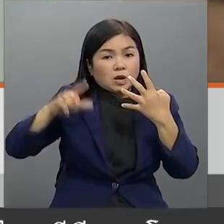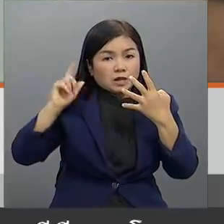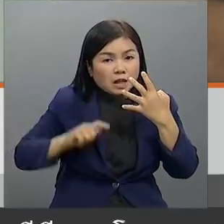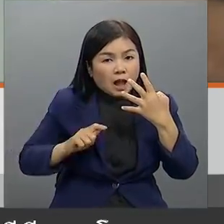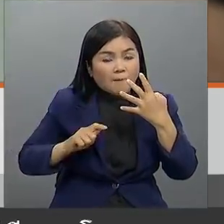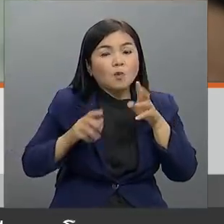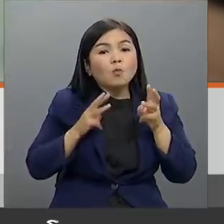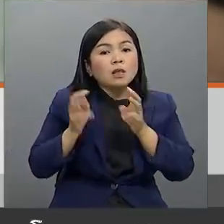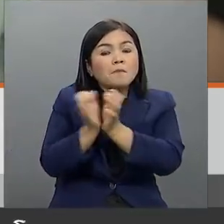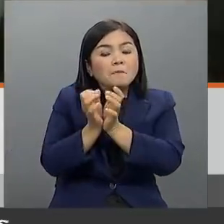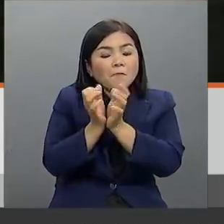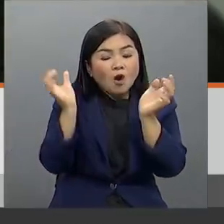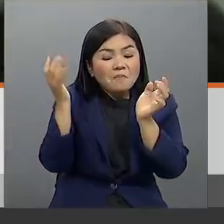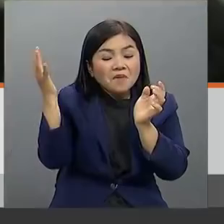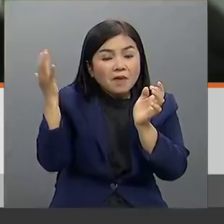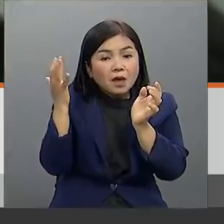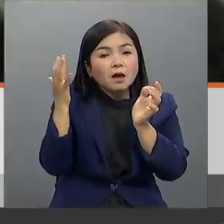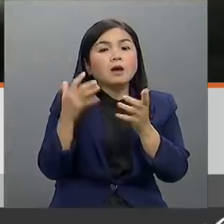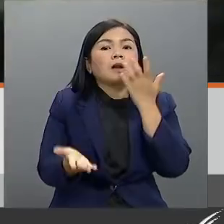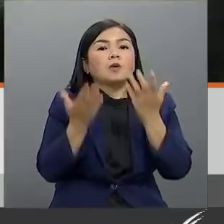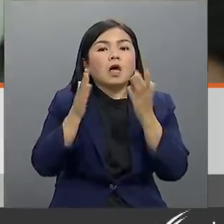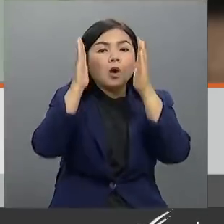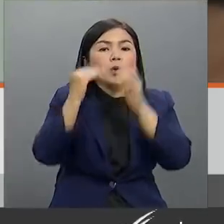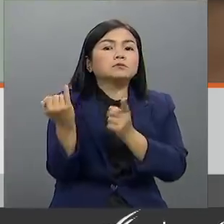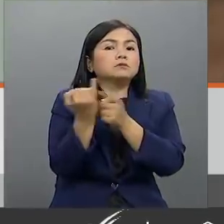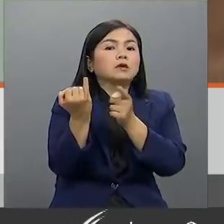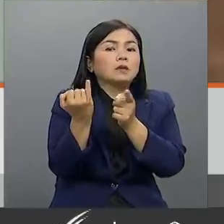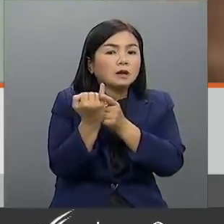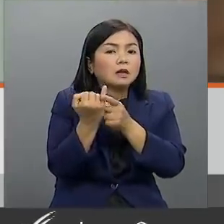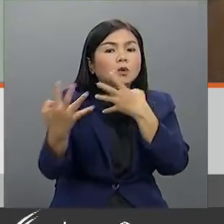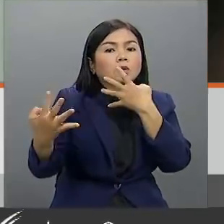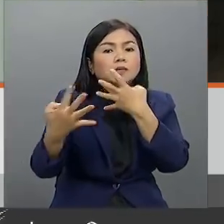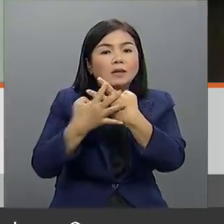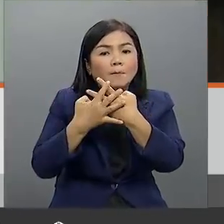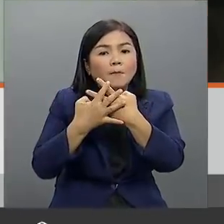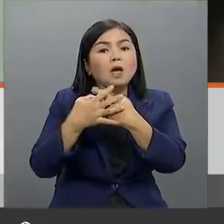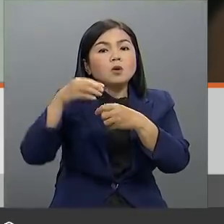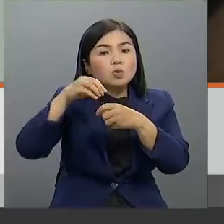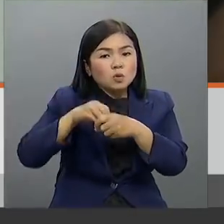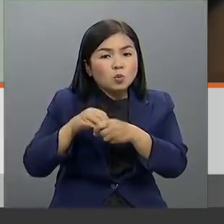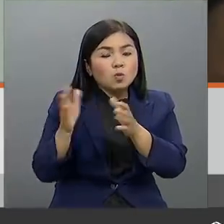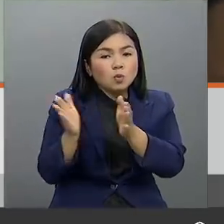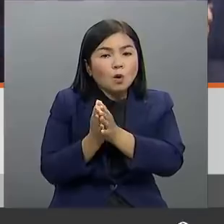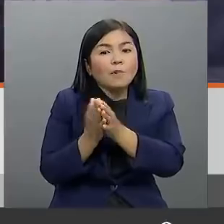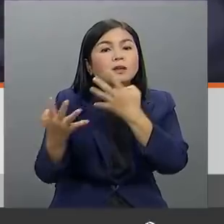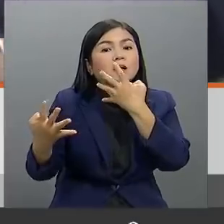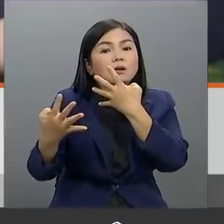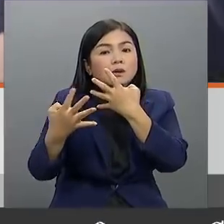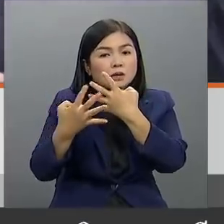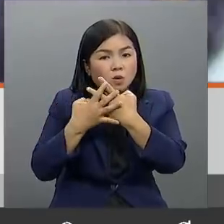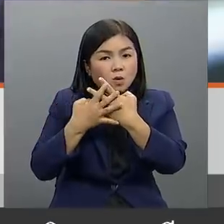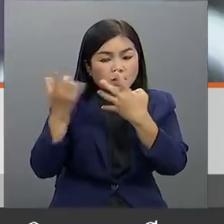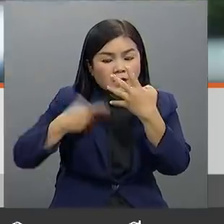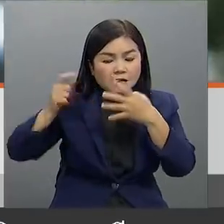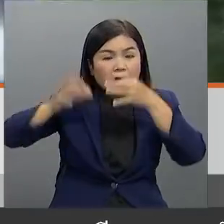ชั่วคราวผู้ต้องหาหรือว่าจำเลยจะถูกเอาไปขังไว้ในเรือนจำกับนักโทษที่ถูกศาลพิพากษาถึงที่สุด